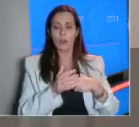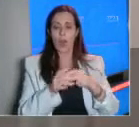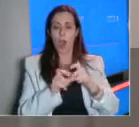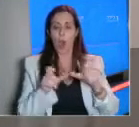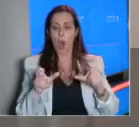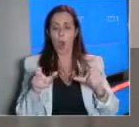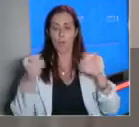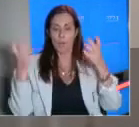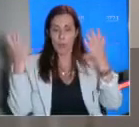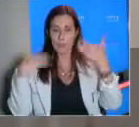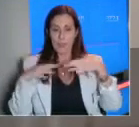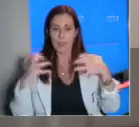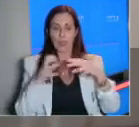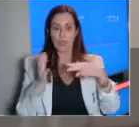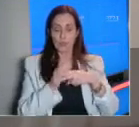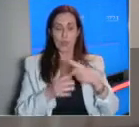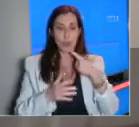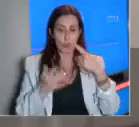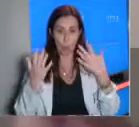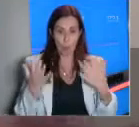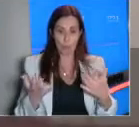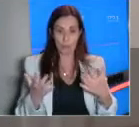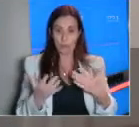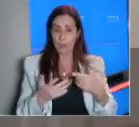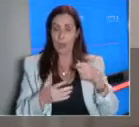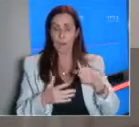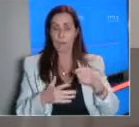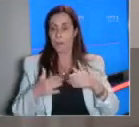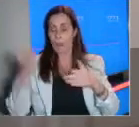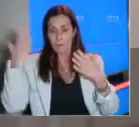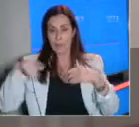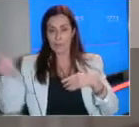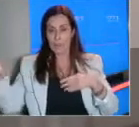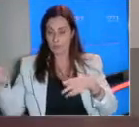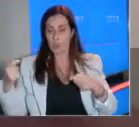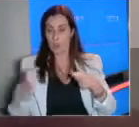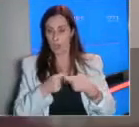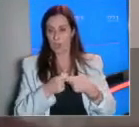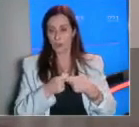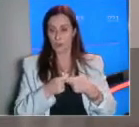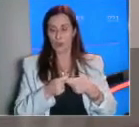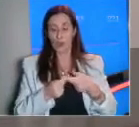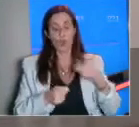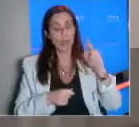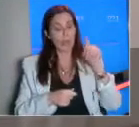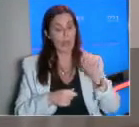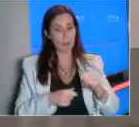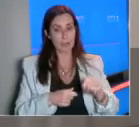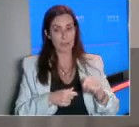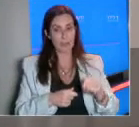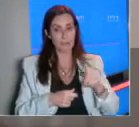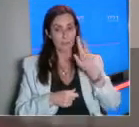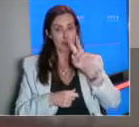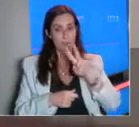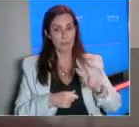החוב המצרי לחברת החשמל. זאת אומרת, אין ספק שבצד המצרי יש קשר. יתרה מזו,